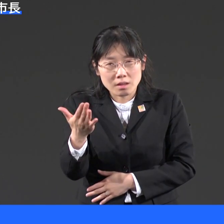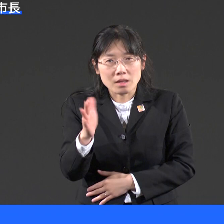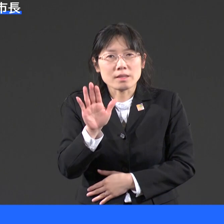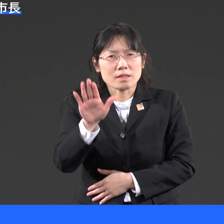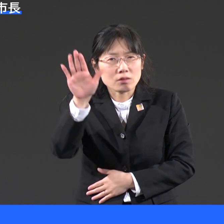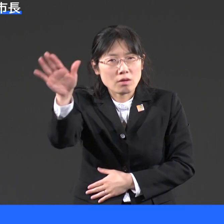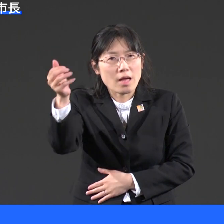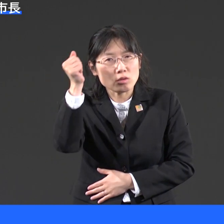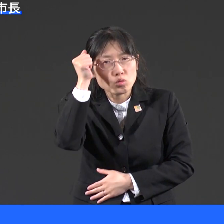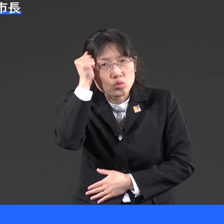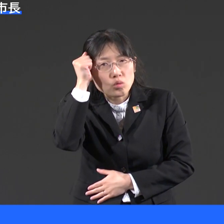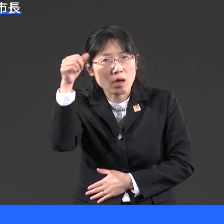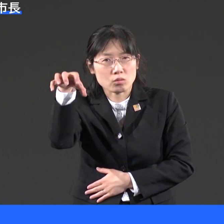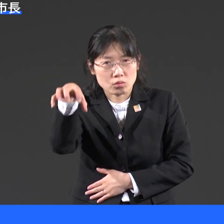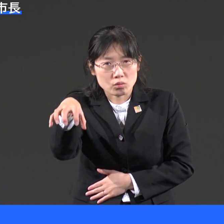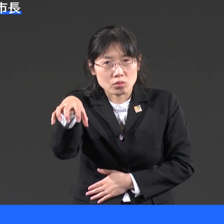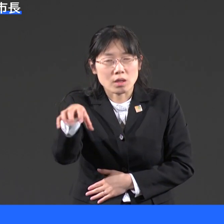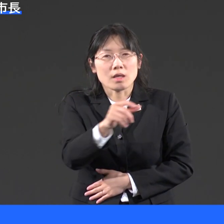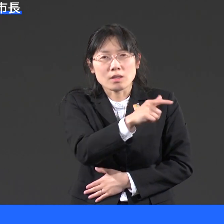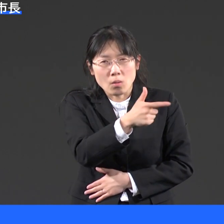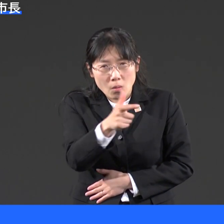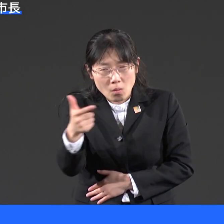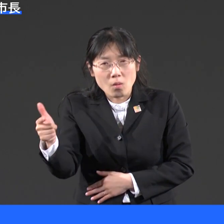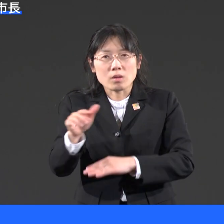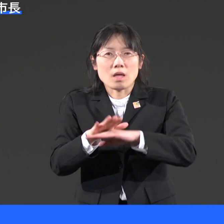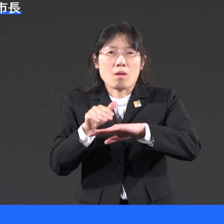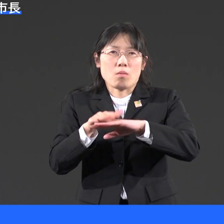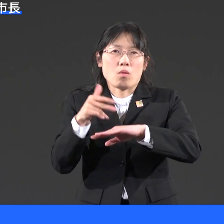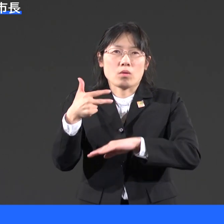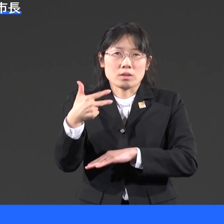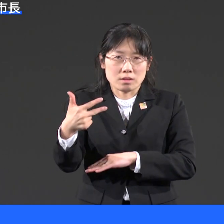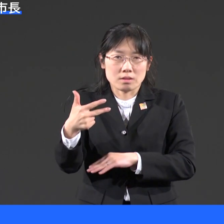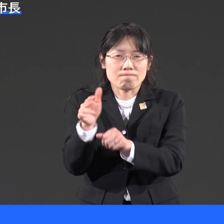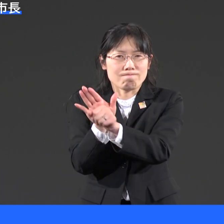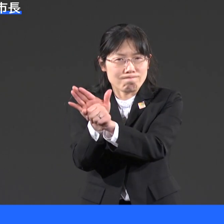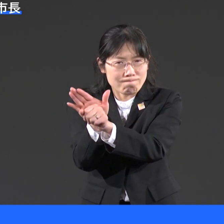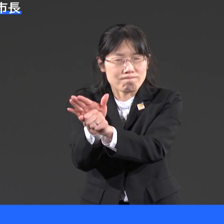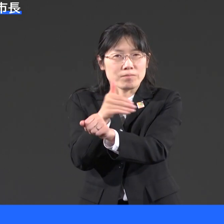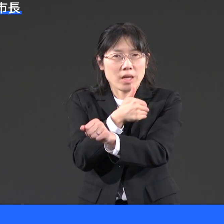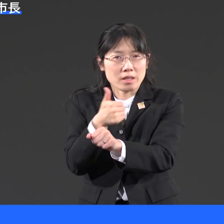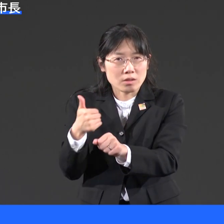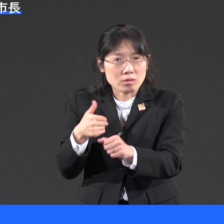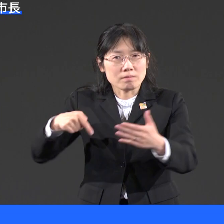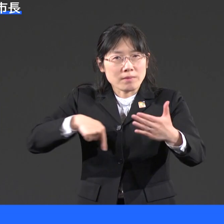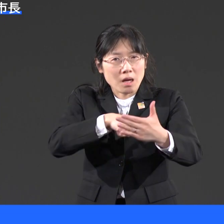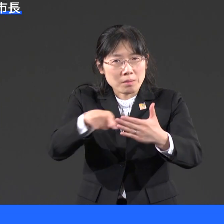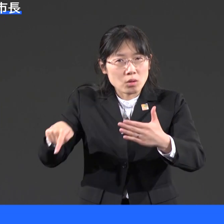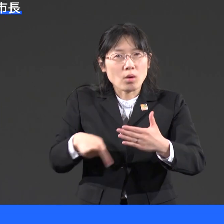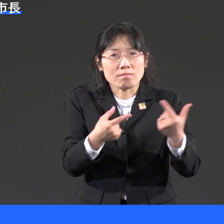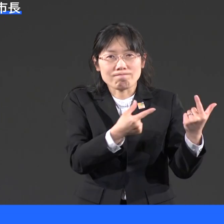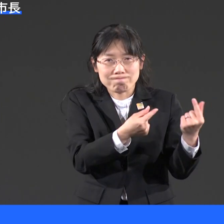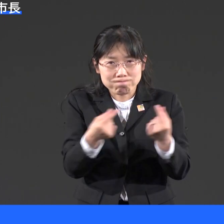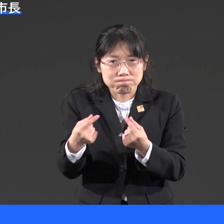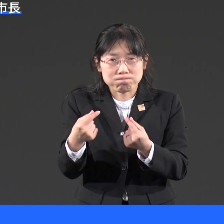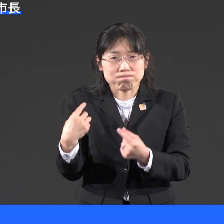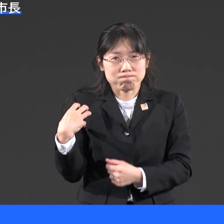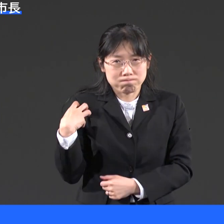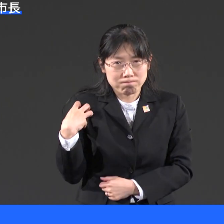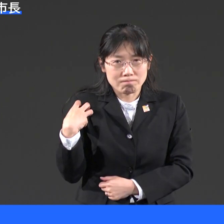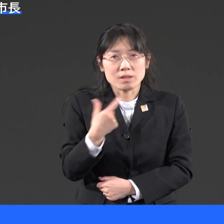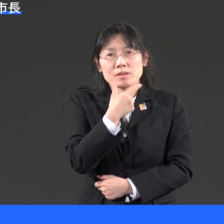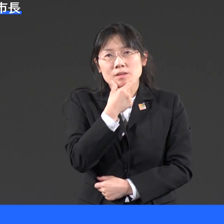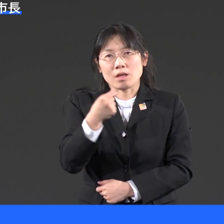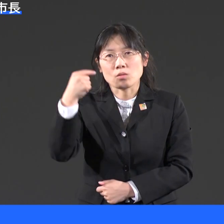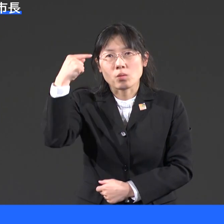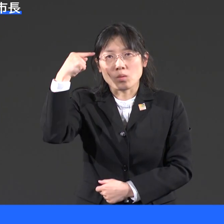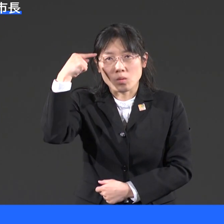泊ですとか、さまざまな形で札幌市として、協力できることについてはしっかり、協力をしていきたい、一緒に